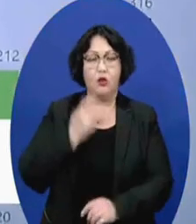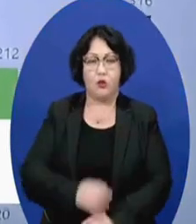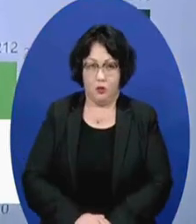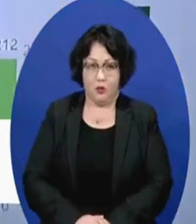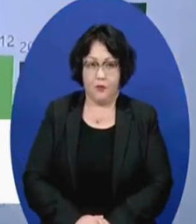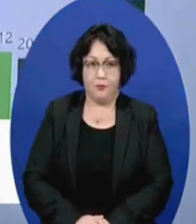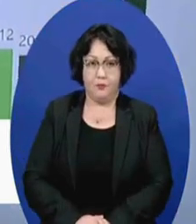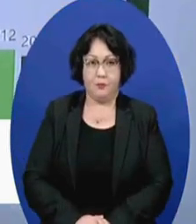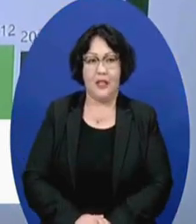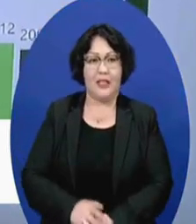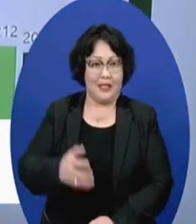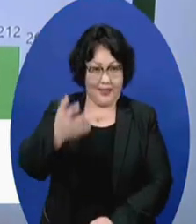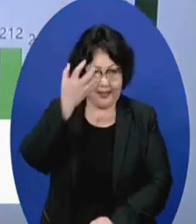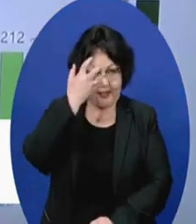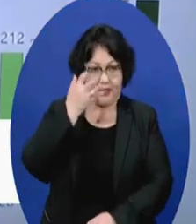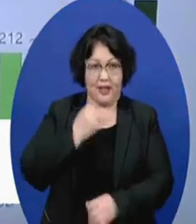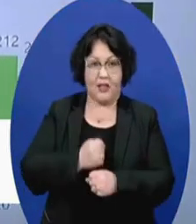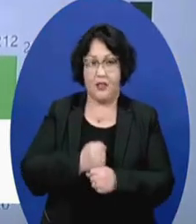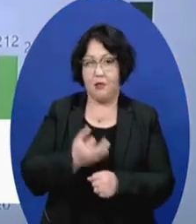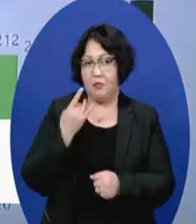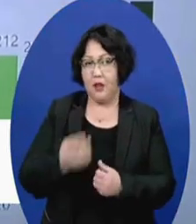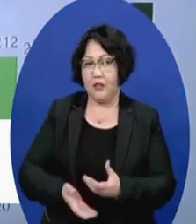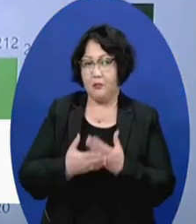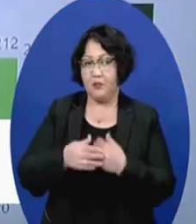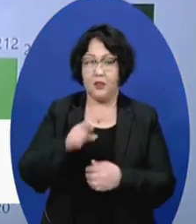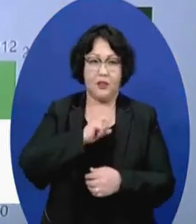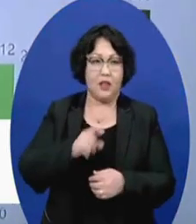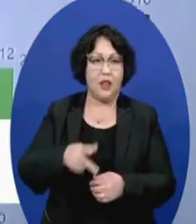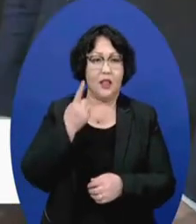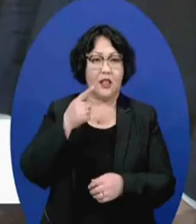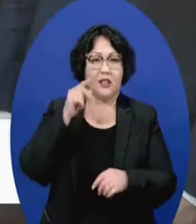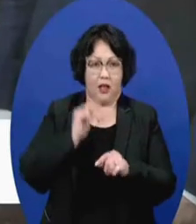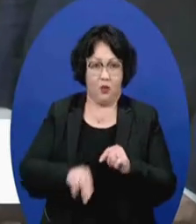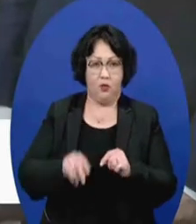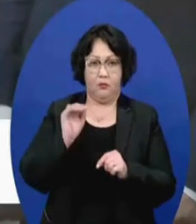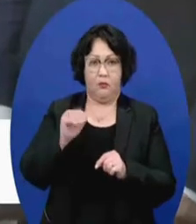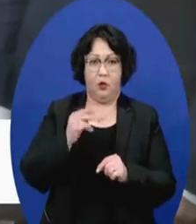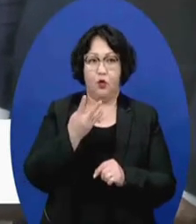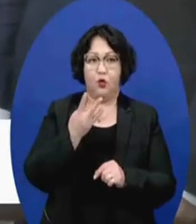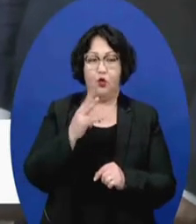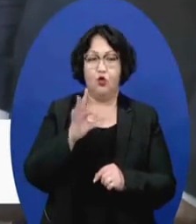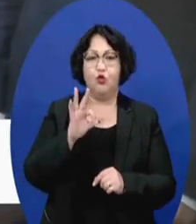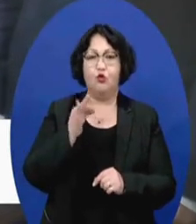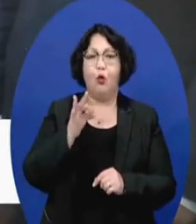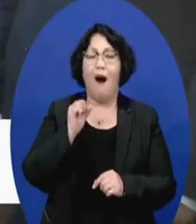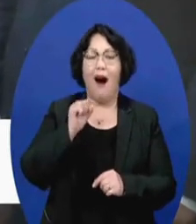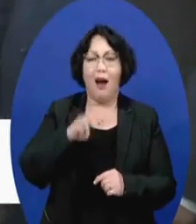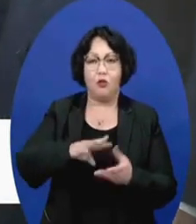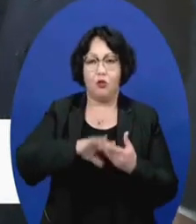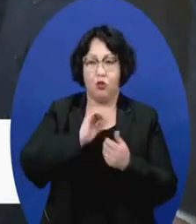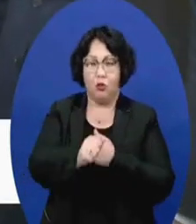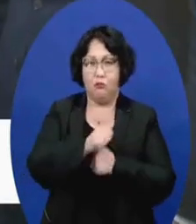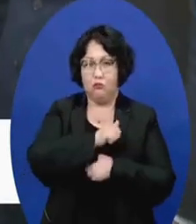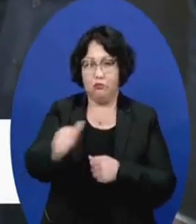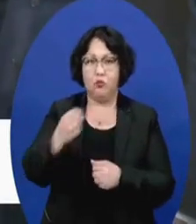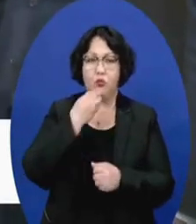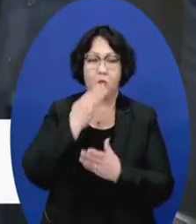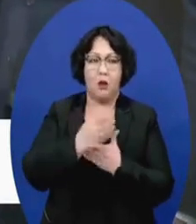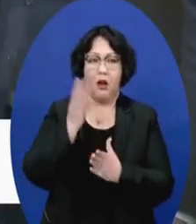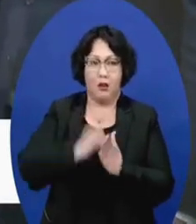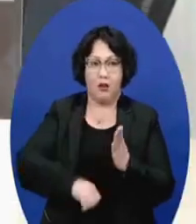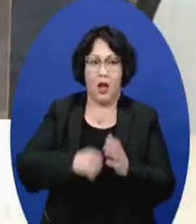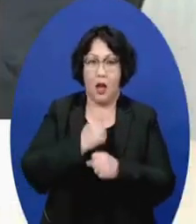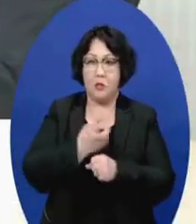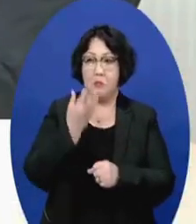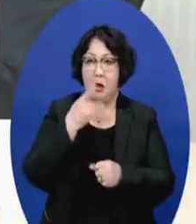байгаа. Засгийн газар ажлын байрыг дэмжих зээлд ганцхан шаардлага тавьж байгаа нь нөөт төлөгч байх. Ажлын байраа хадгалах, хамгаалах гэсэн